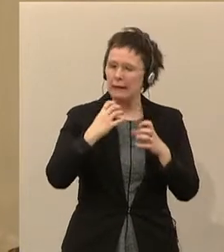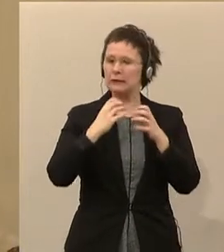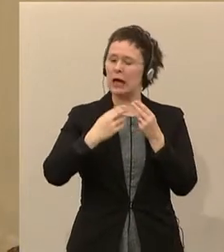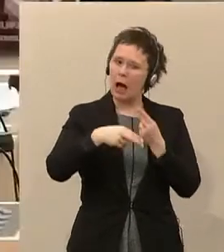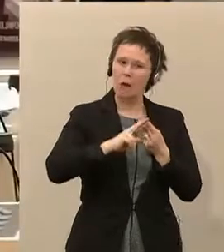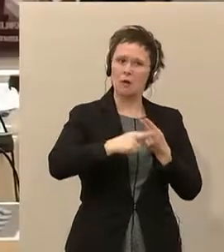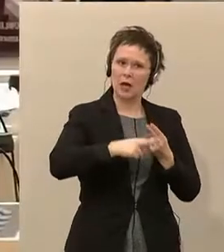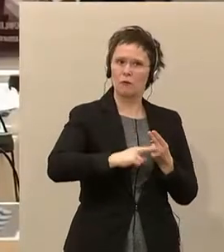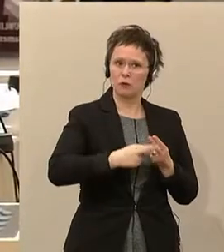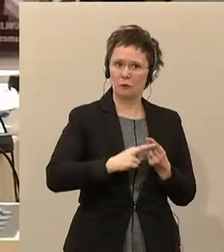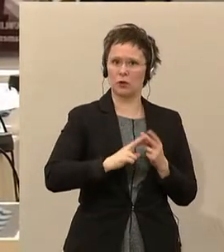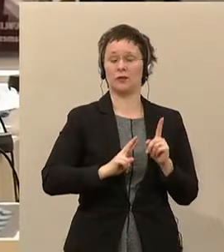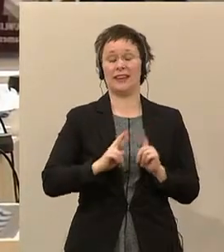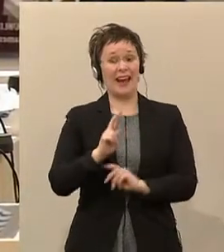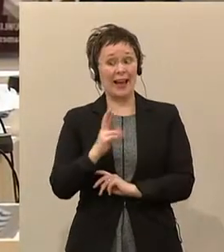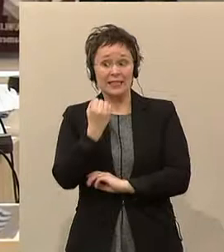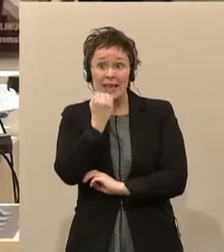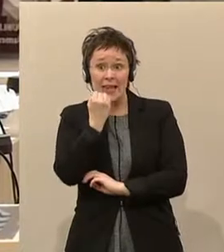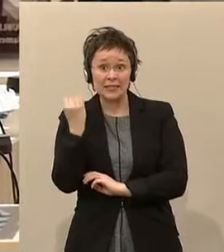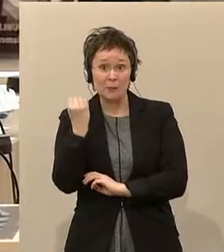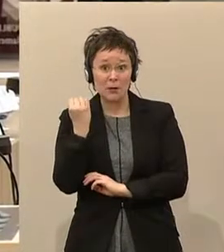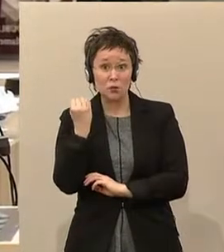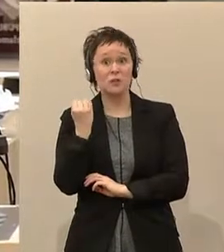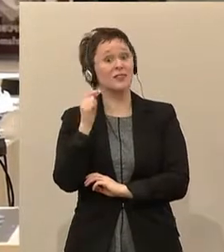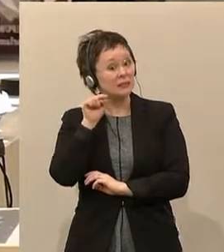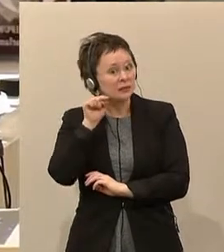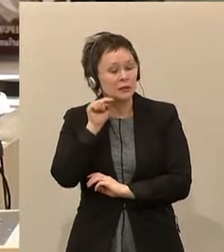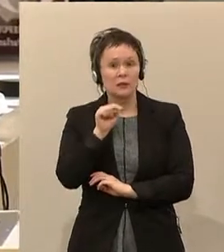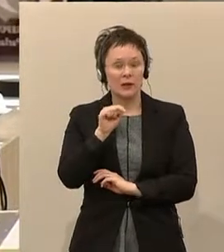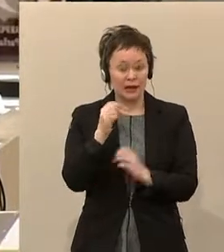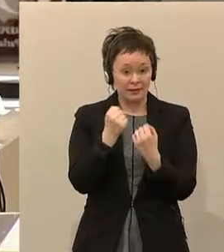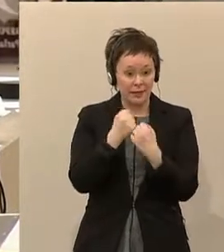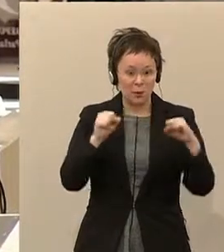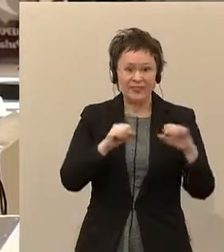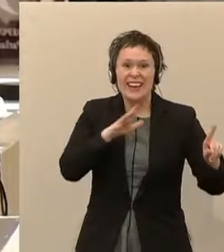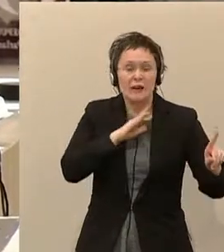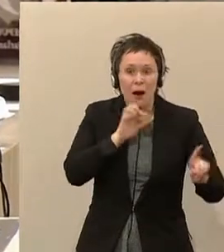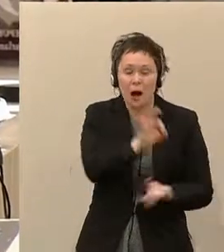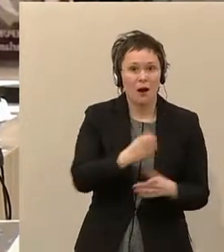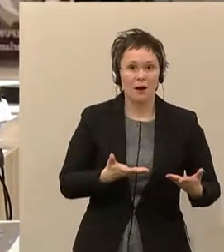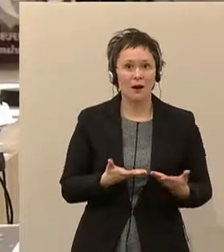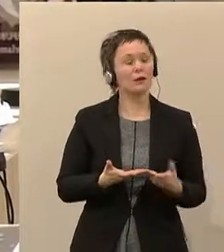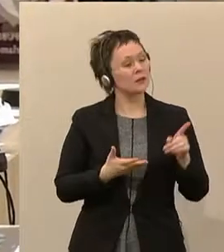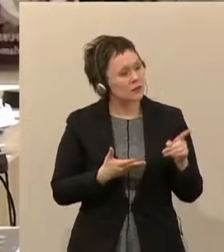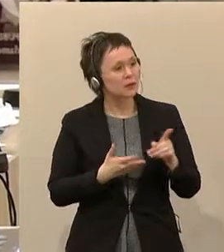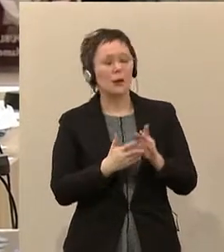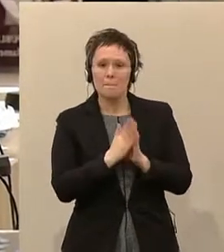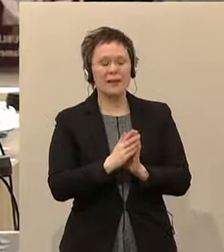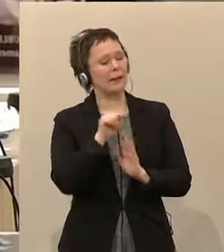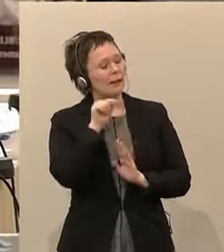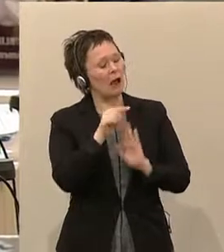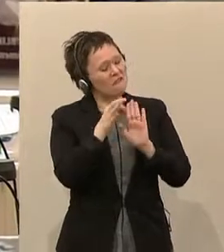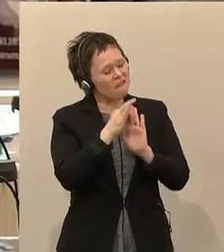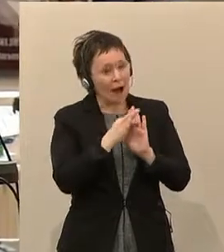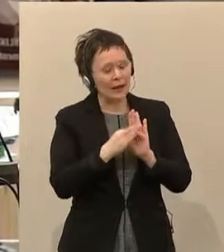beantworten. Rechtsextremismus ist eine demokratiefeindliche Ideologie. Ich werde diese Anfrage einstellen. Bitte legen Sie die Fakten